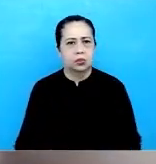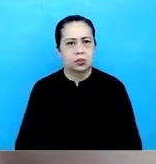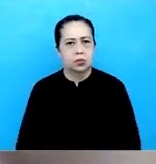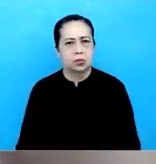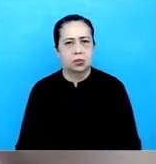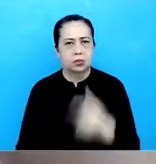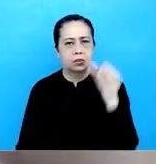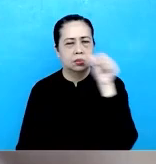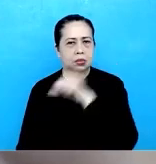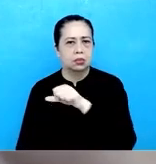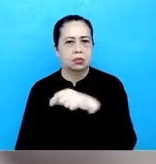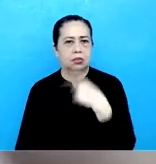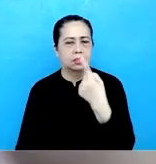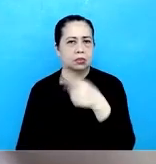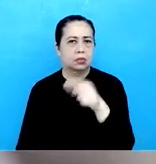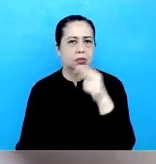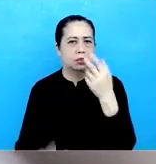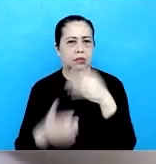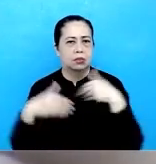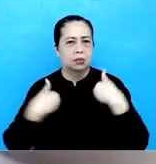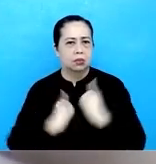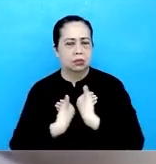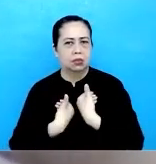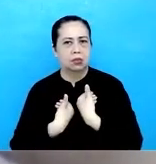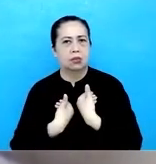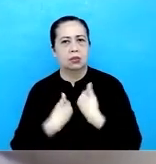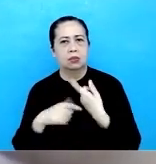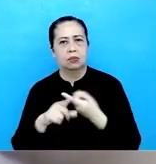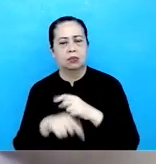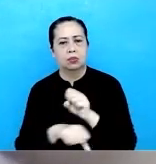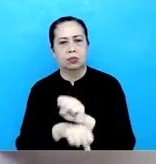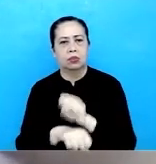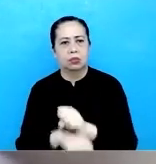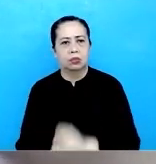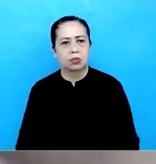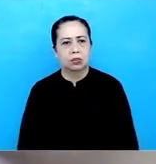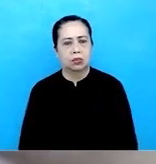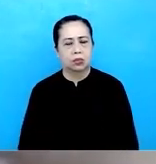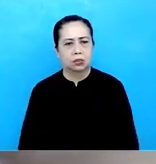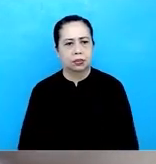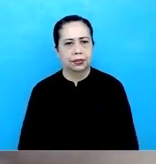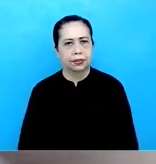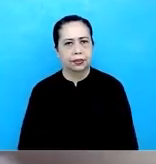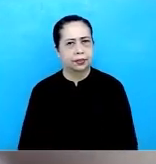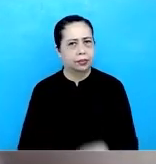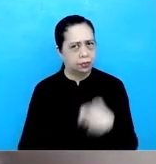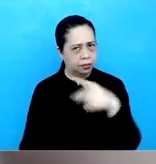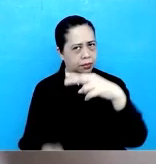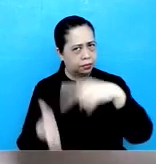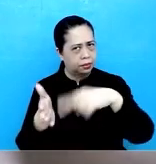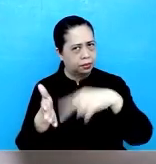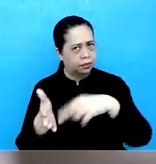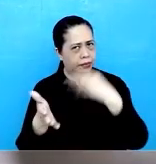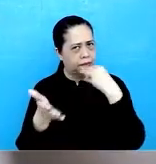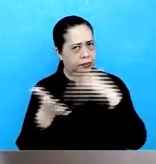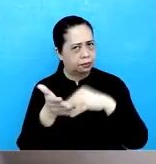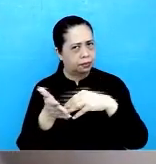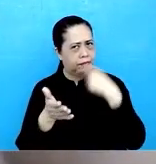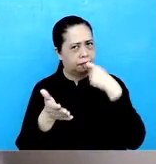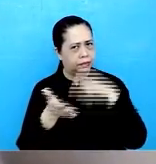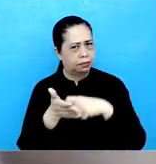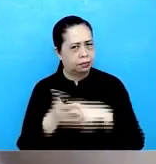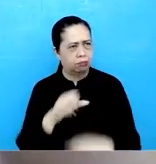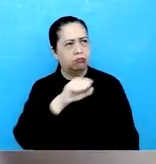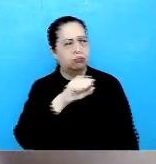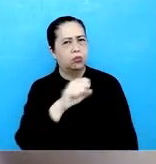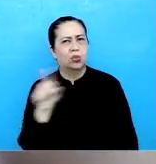Nakainom kasi siya. Pagod daw, galing akong trabaho. May nabasa ko kayong message. Yun lang, oo. Ano